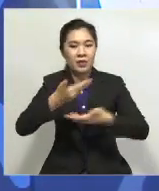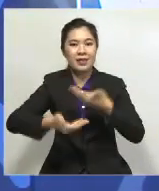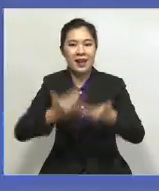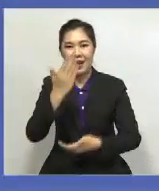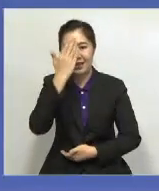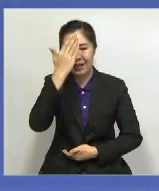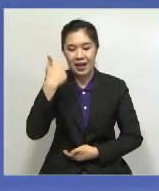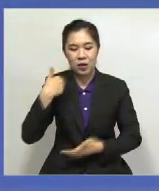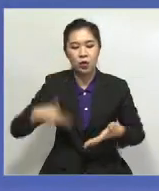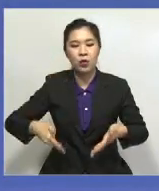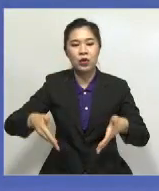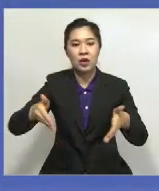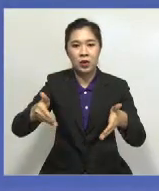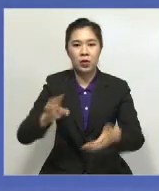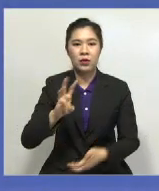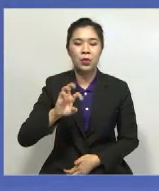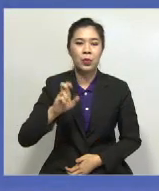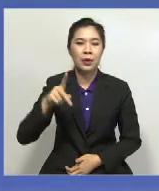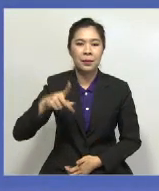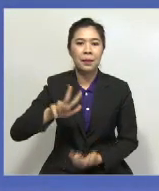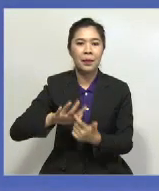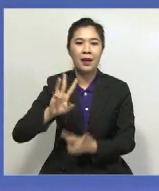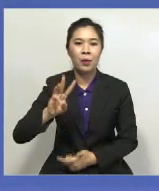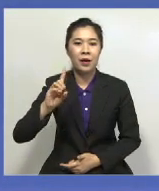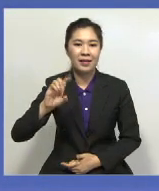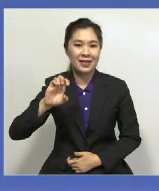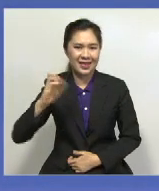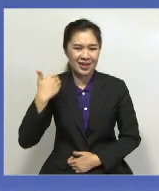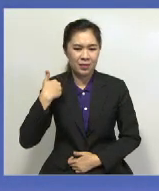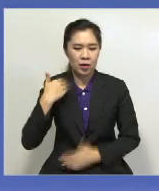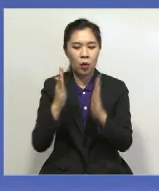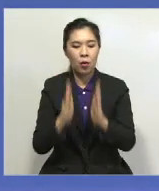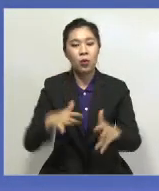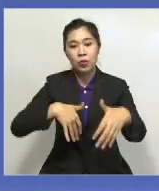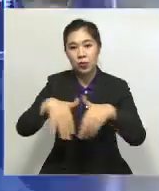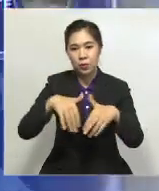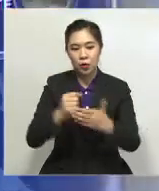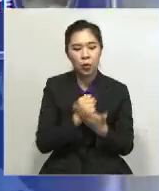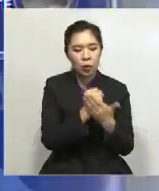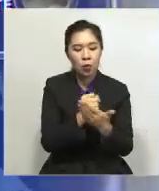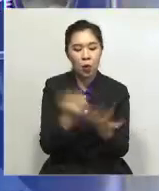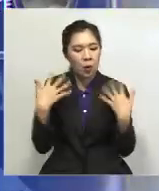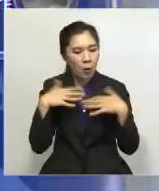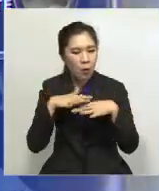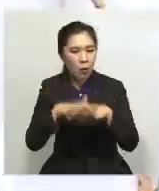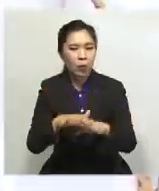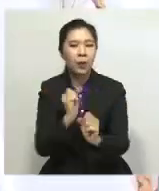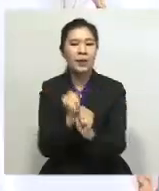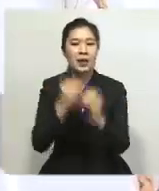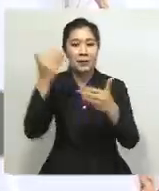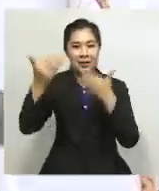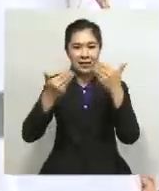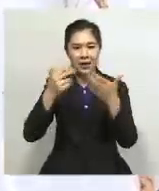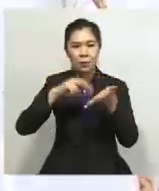ซันพลาซ่าที่ถนนวิภาวดีนี่เองนะครับเพื่อดึงดูดให้พนักงานออฟฟิศและคนในชุมชนร่วมแคมเปญ See You Tomorrow ที่หมายถึง